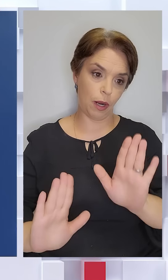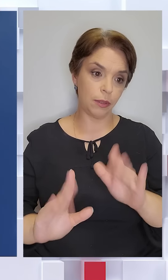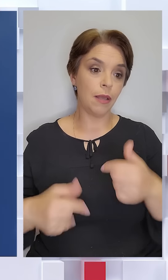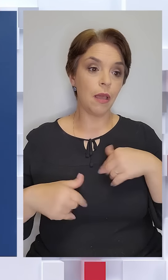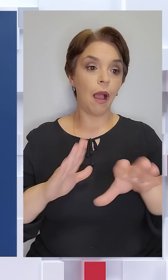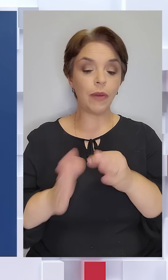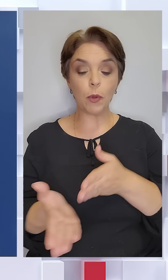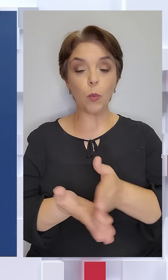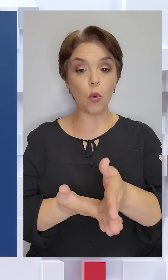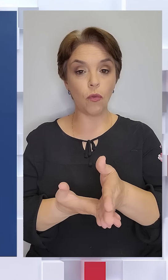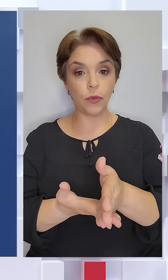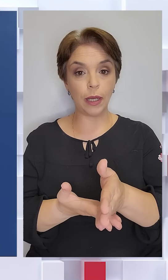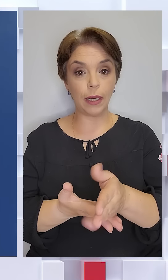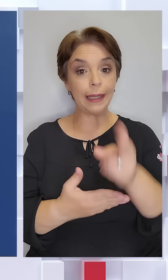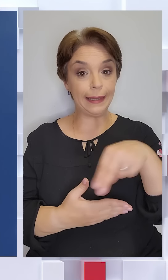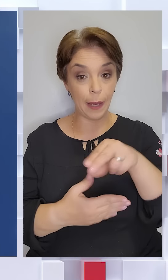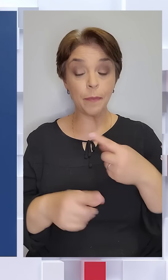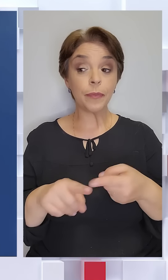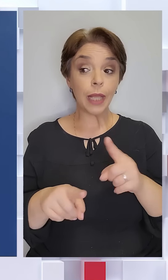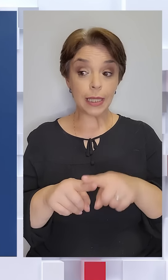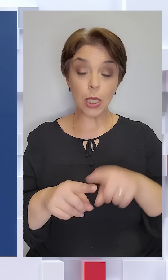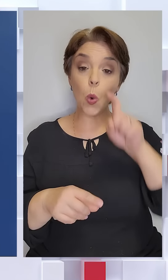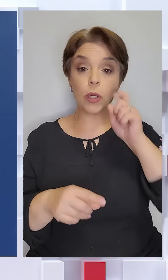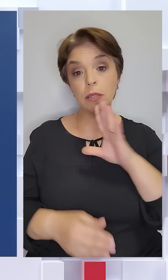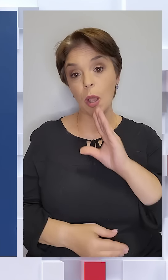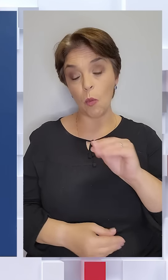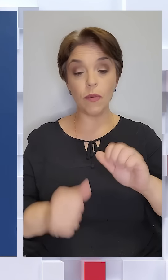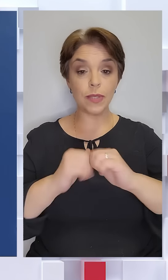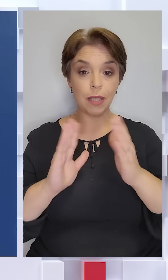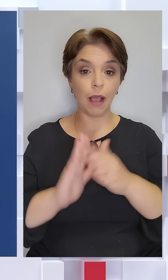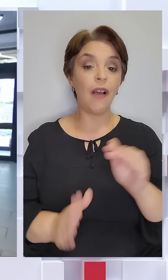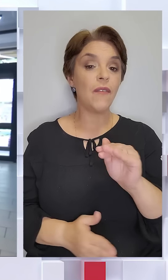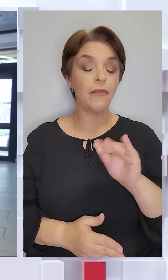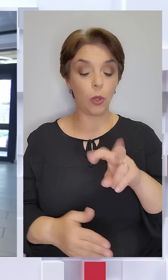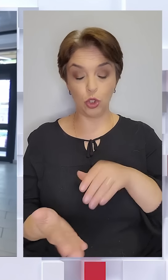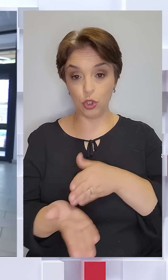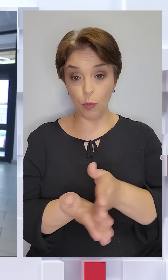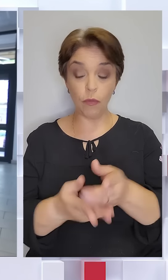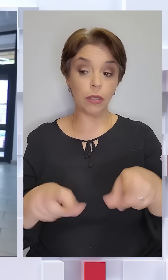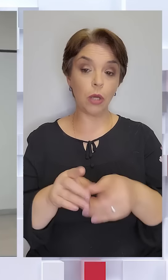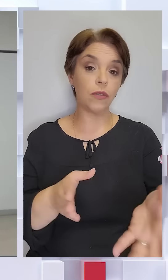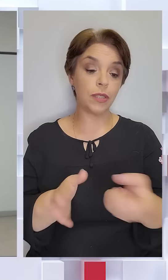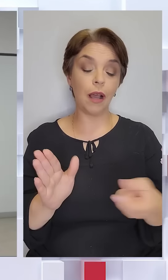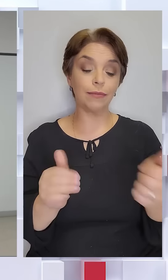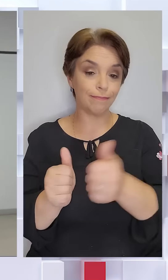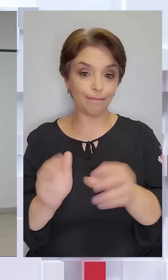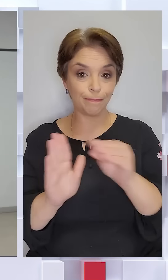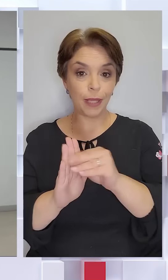Я вибрав профіль Д, це українська мова, це в загальному філологічний профіль. І також взяв для